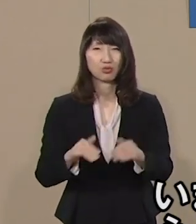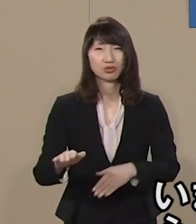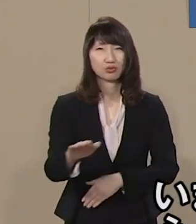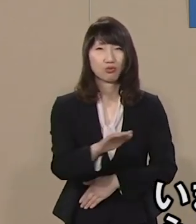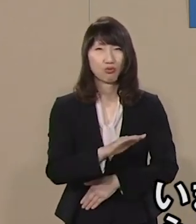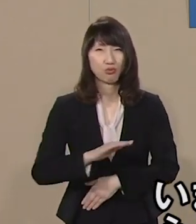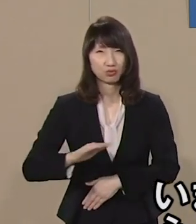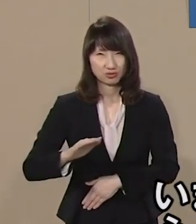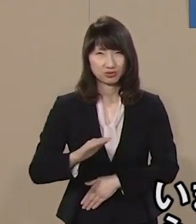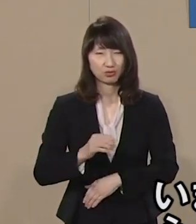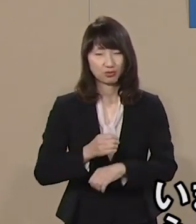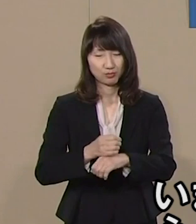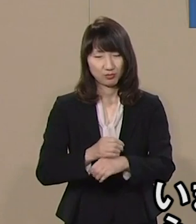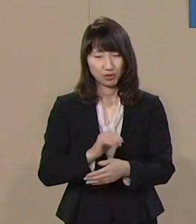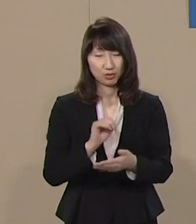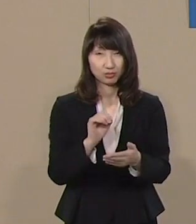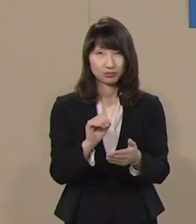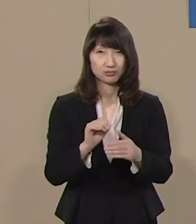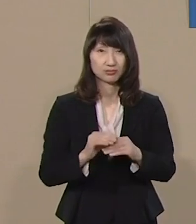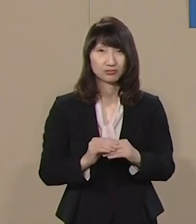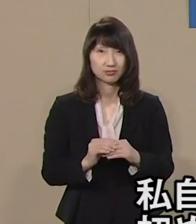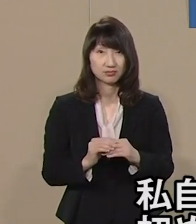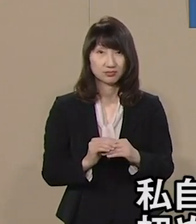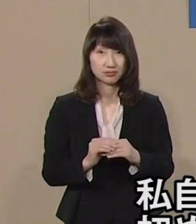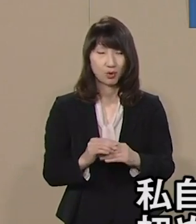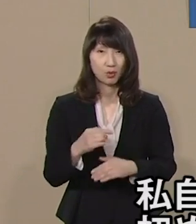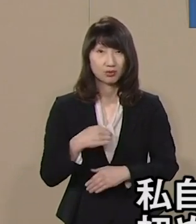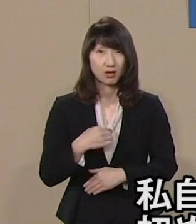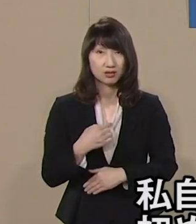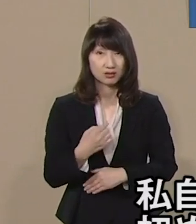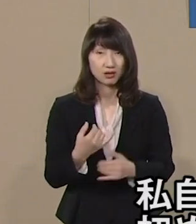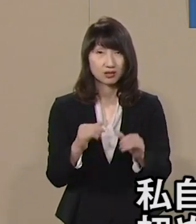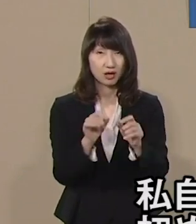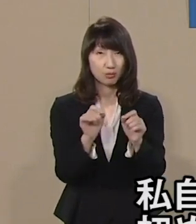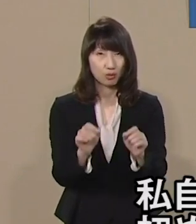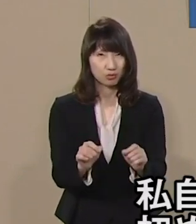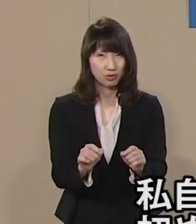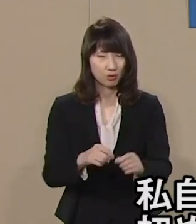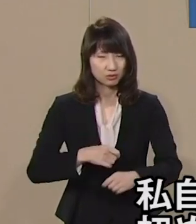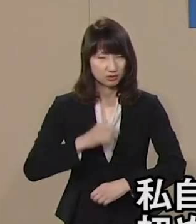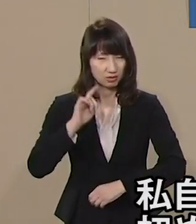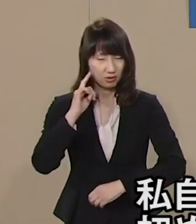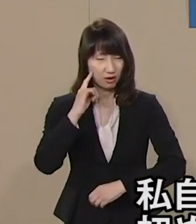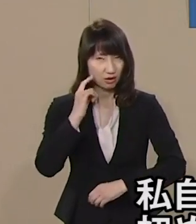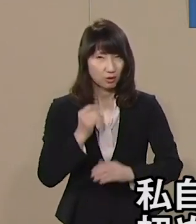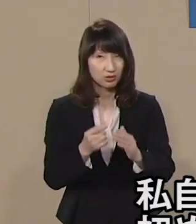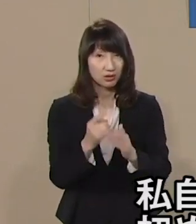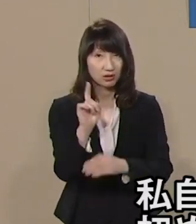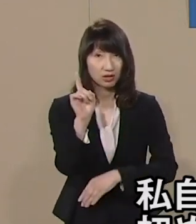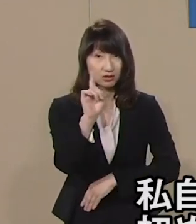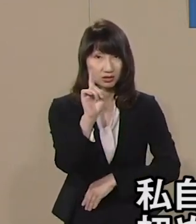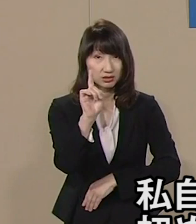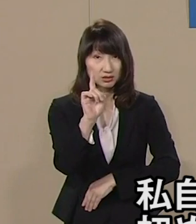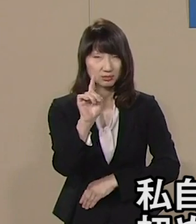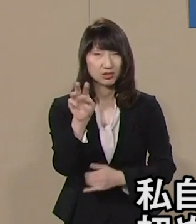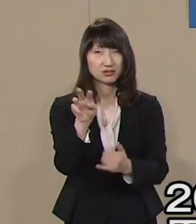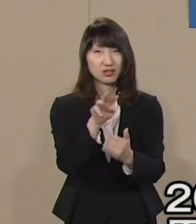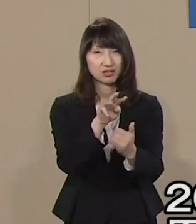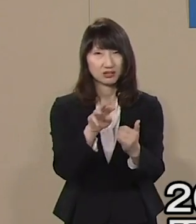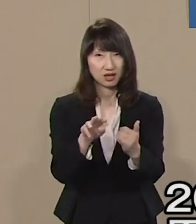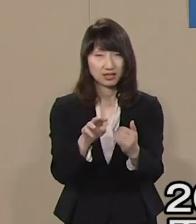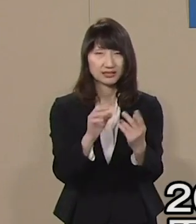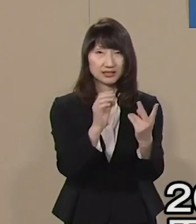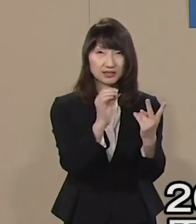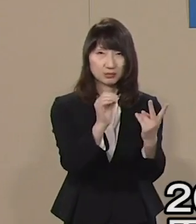心よりお見舞い申し上げます私自身が社会問題を真剣に考える初めてのきっかけが災害でし